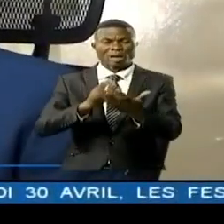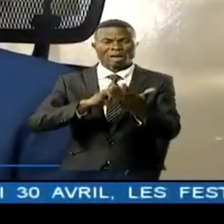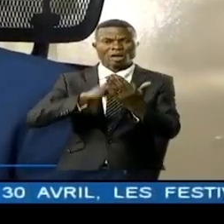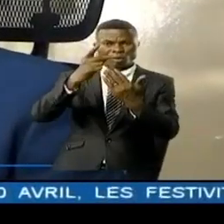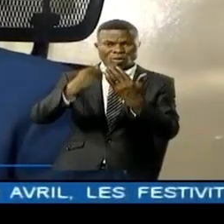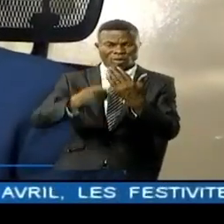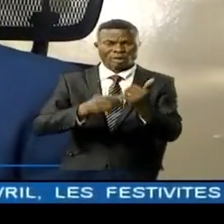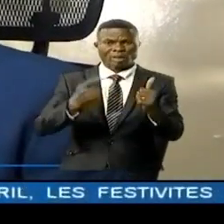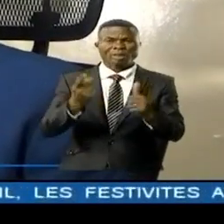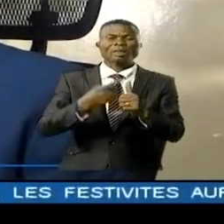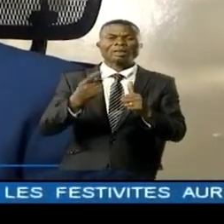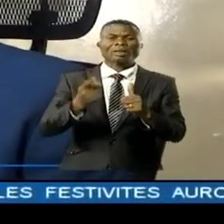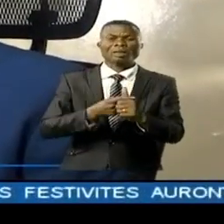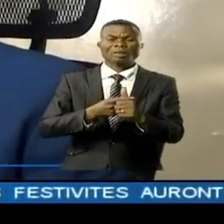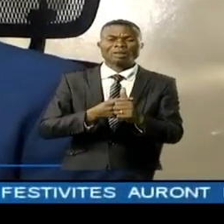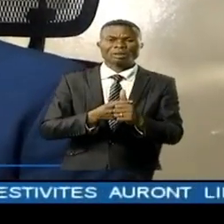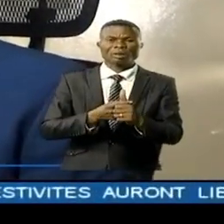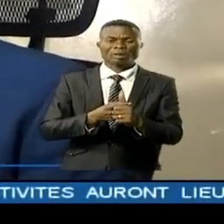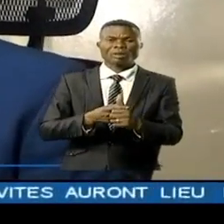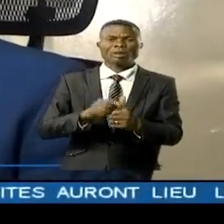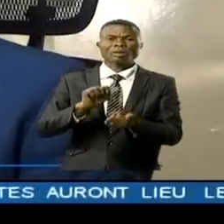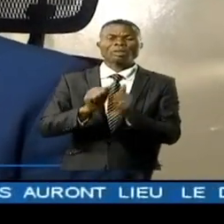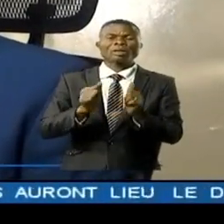jour notamment la situation